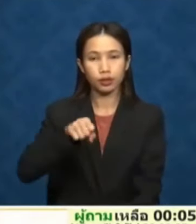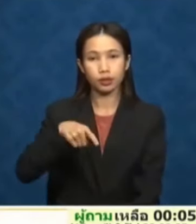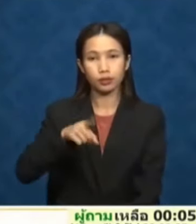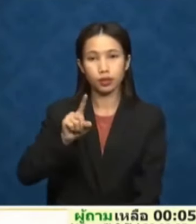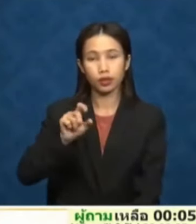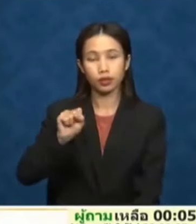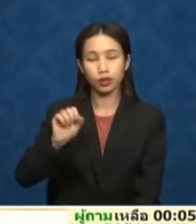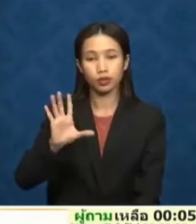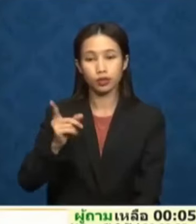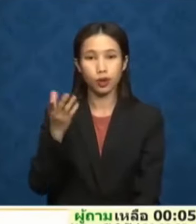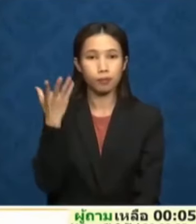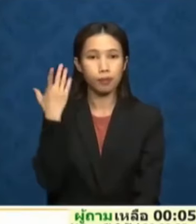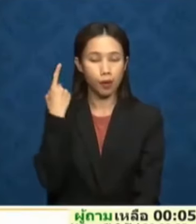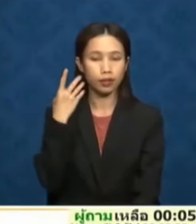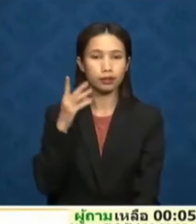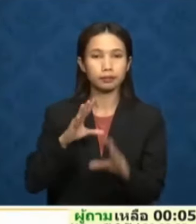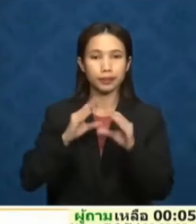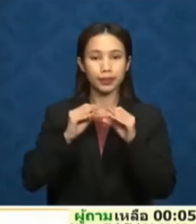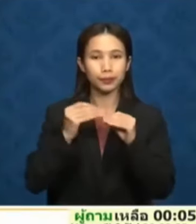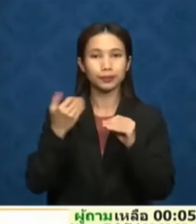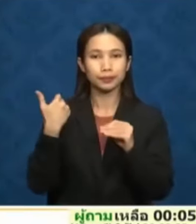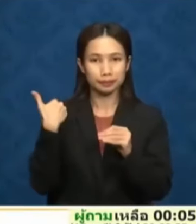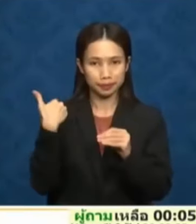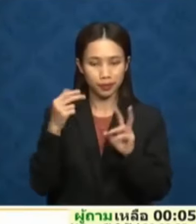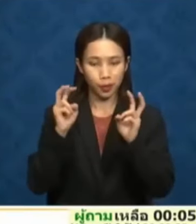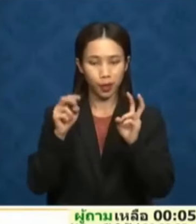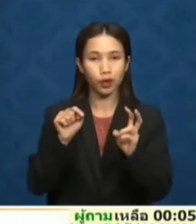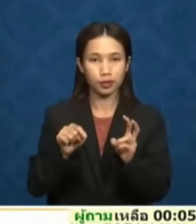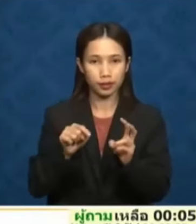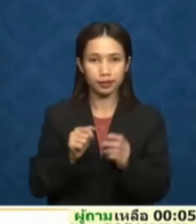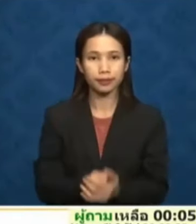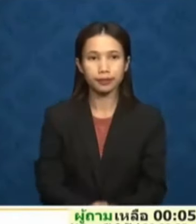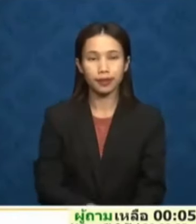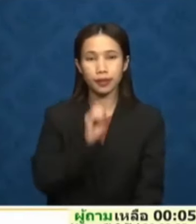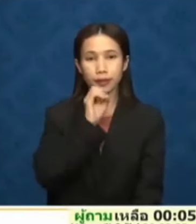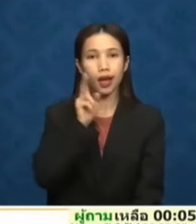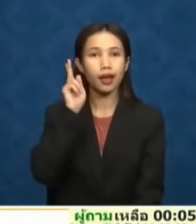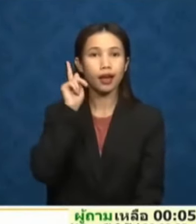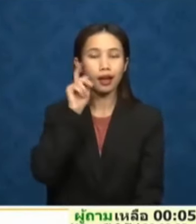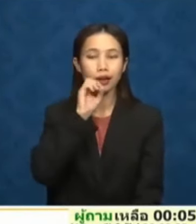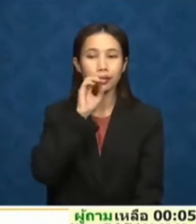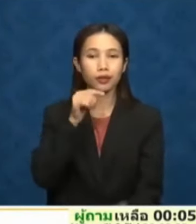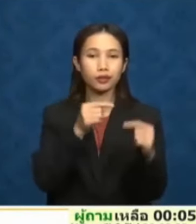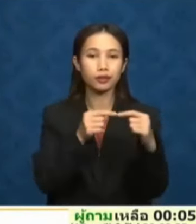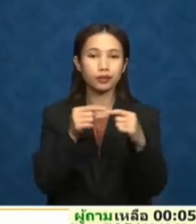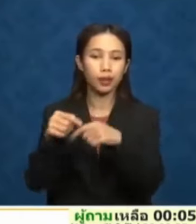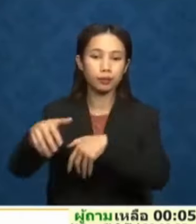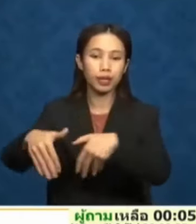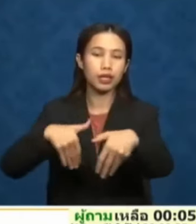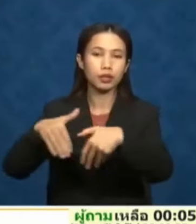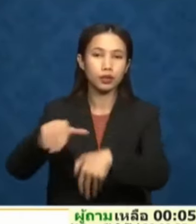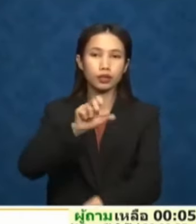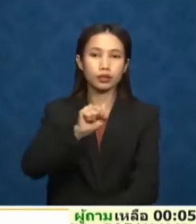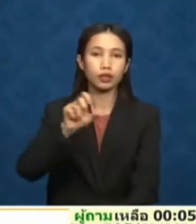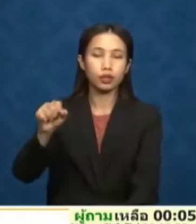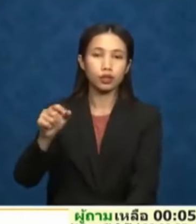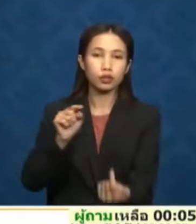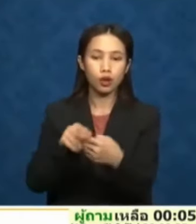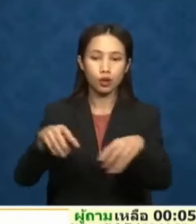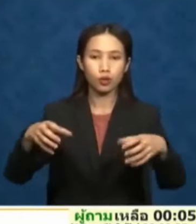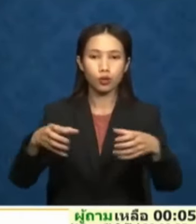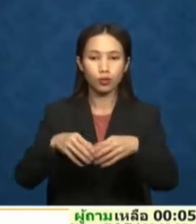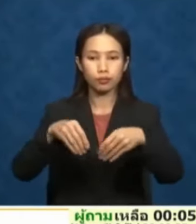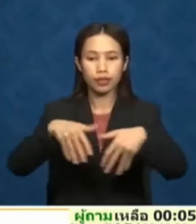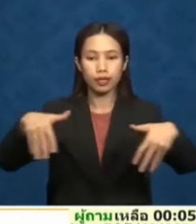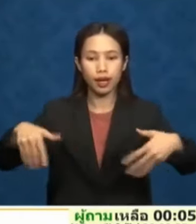ชาติหรือบ่อสปสชเมื่อวานนี้ก็แจ้งข่าวท่านประธานผ่านเพื่อนสมาชิกและพี่น้องประชาชนโดยเฉพาะเครือข่ายผู้ให้